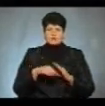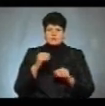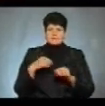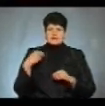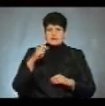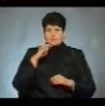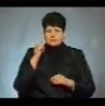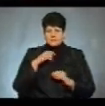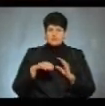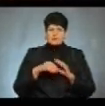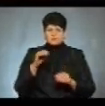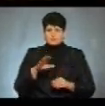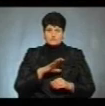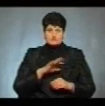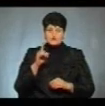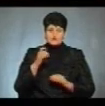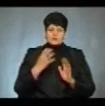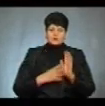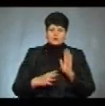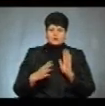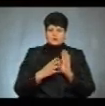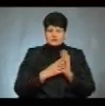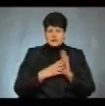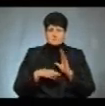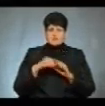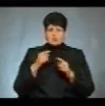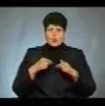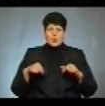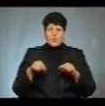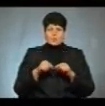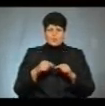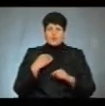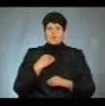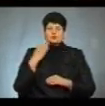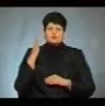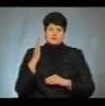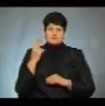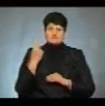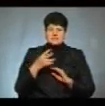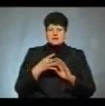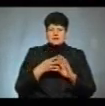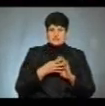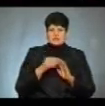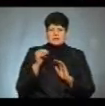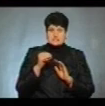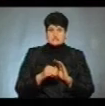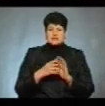України. Вибори відбулися у 199 виборчих округах, голосували у